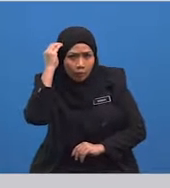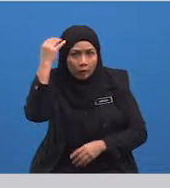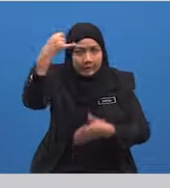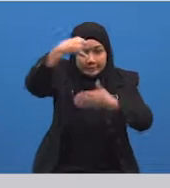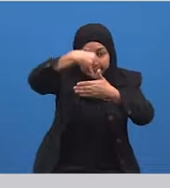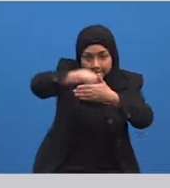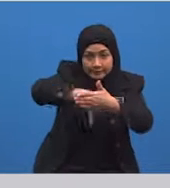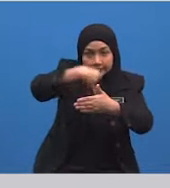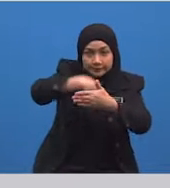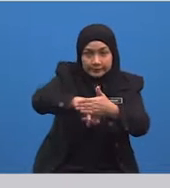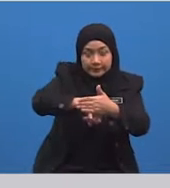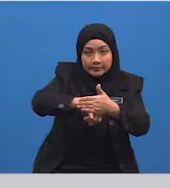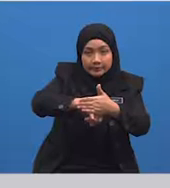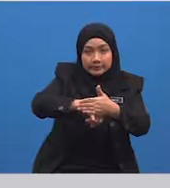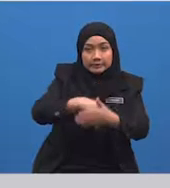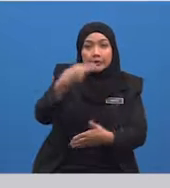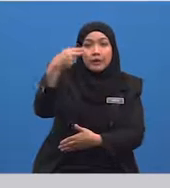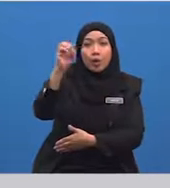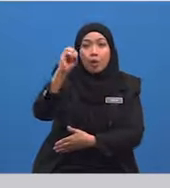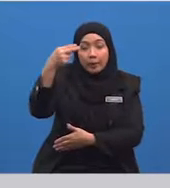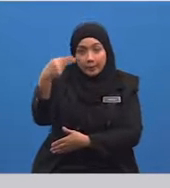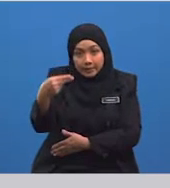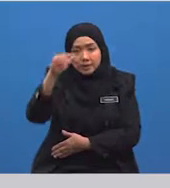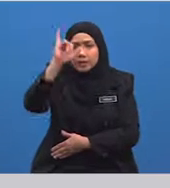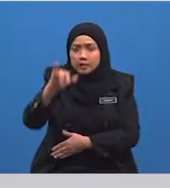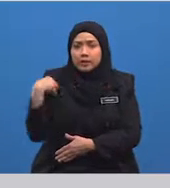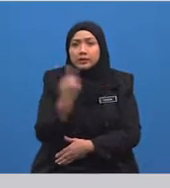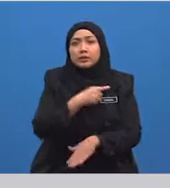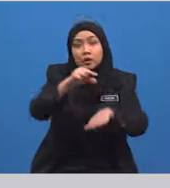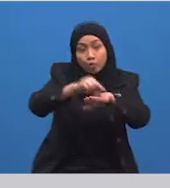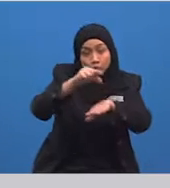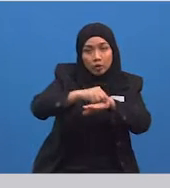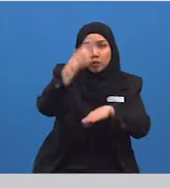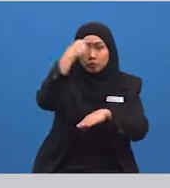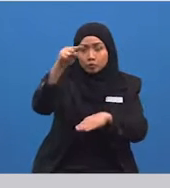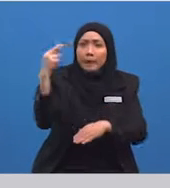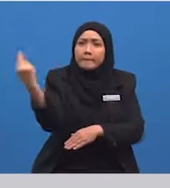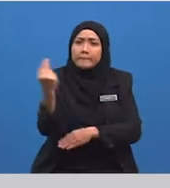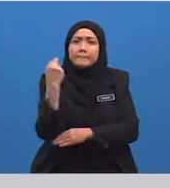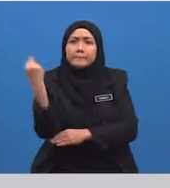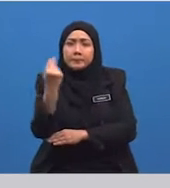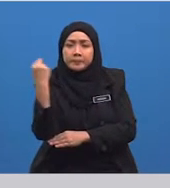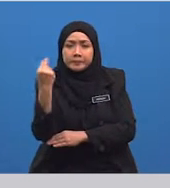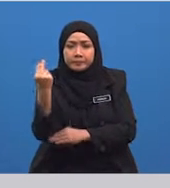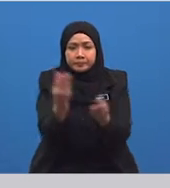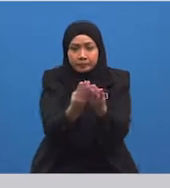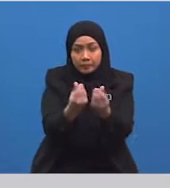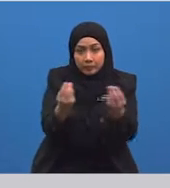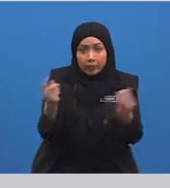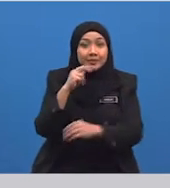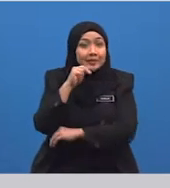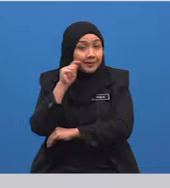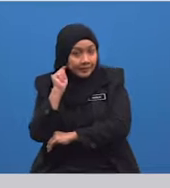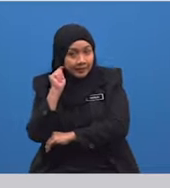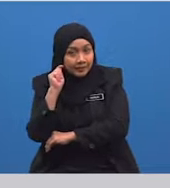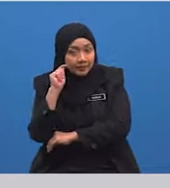padu asid hidroklorik yang telah digunakan untuk menetralkan larutan natrium hidroksida, kita